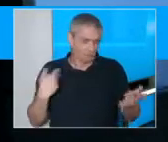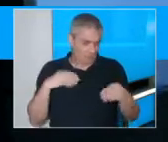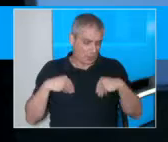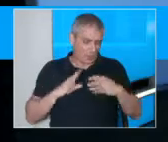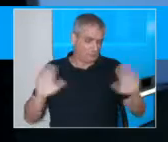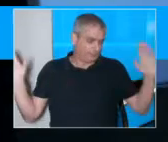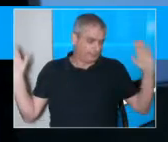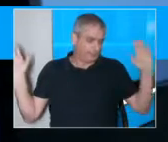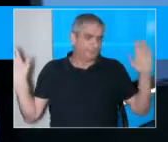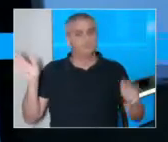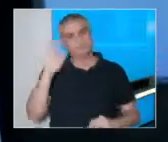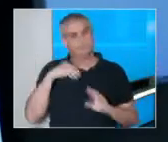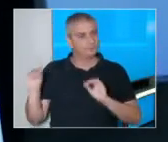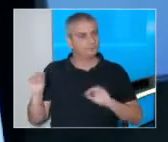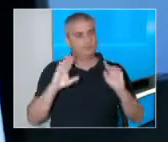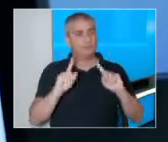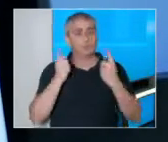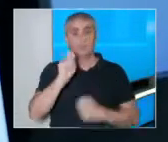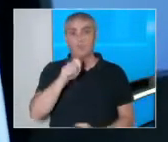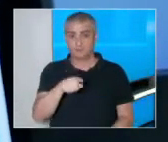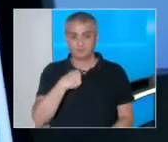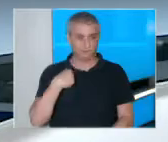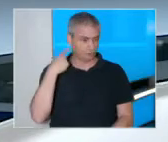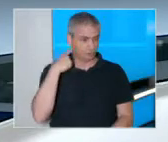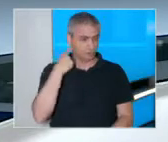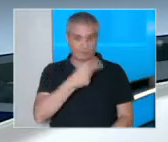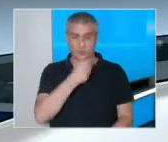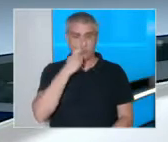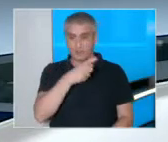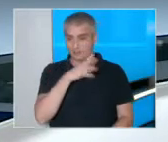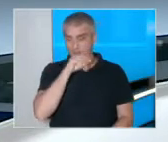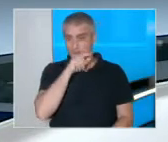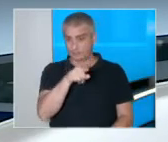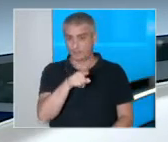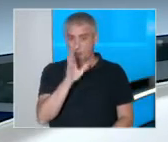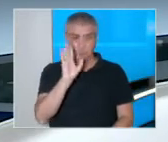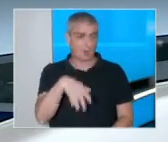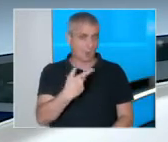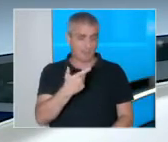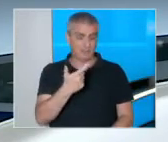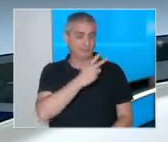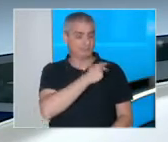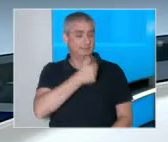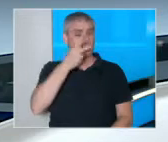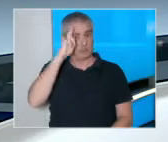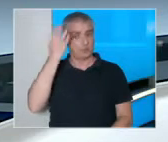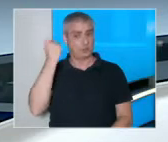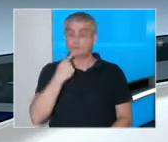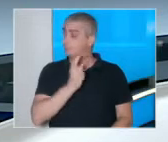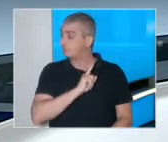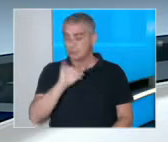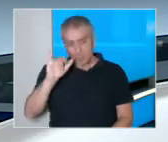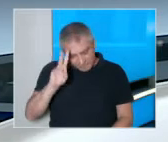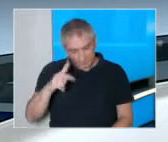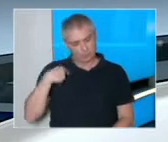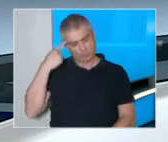יד, חד וחלק. טוב, בוא נעבור למה שקורה בכנסת. אנחנו שמענו מאריה דרעי כשדיברנו איתו על שרי הליכוד לשעבר, הוא אמר, עם יואב קיש